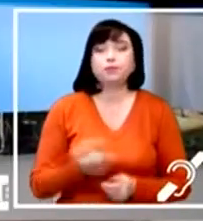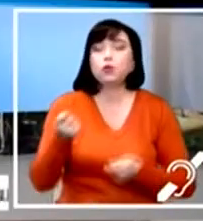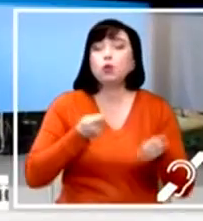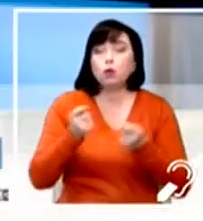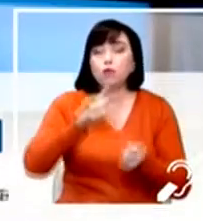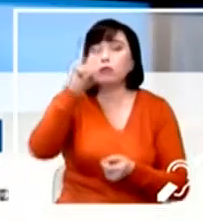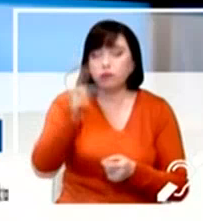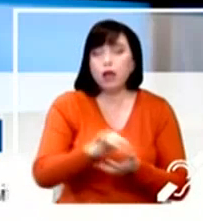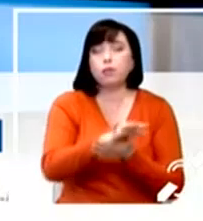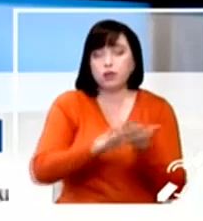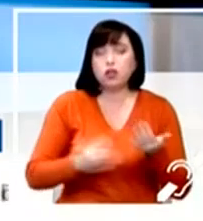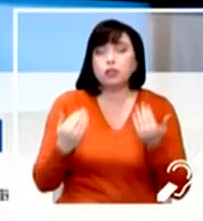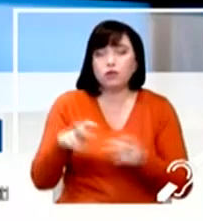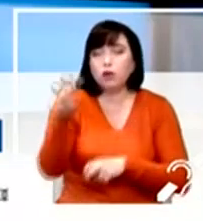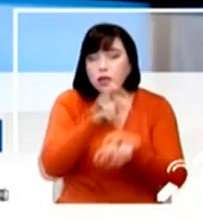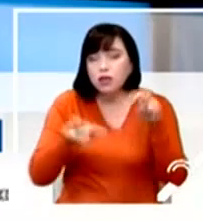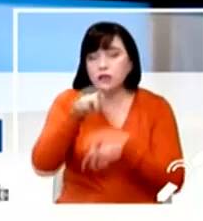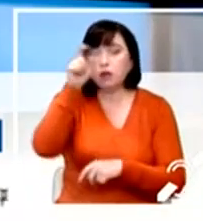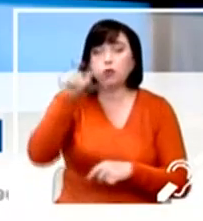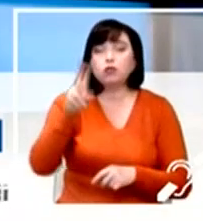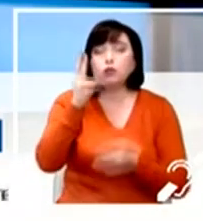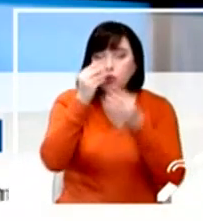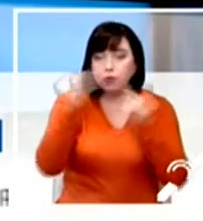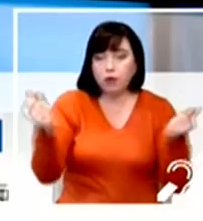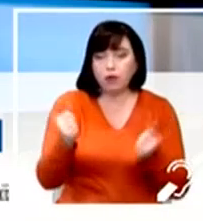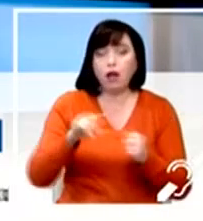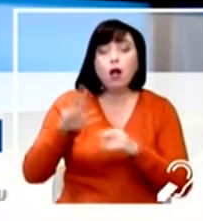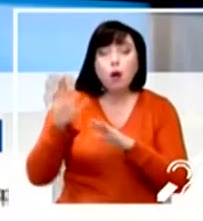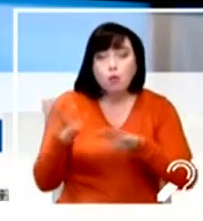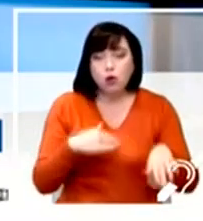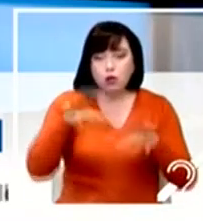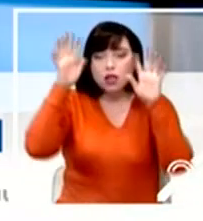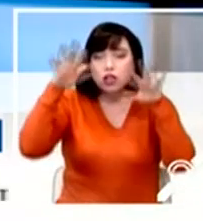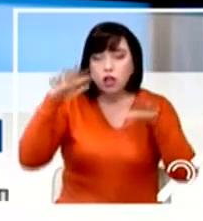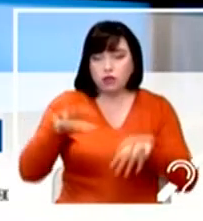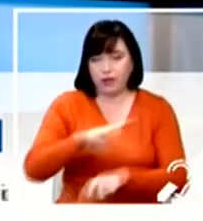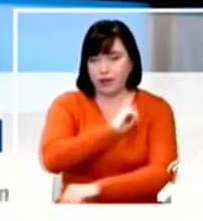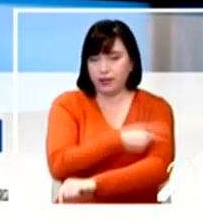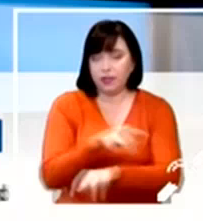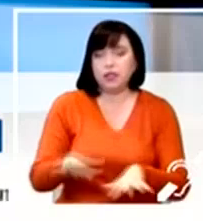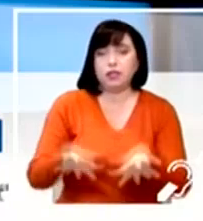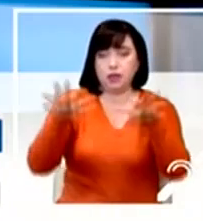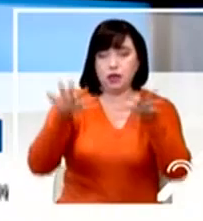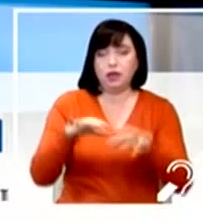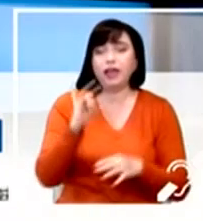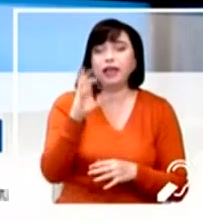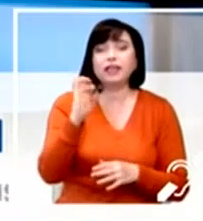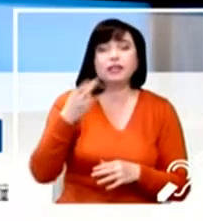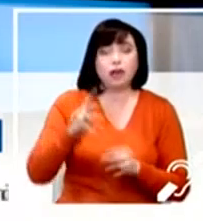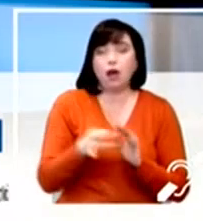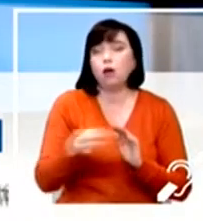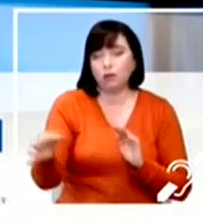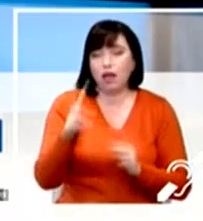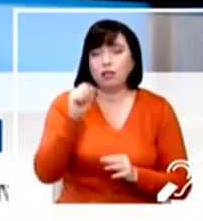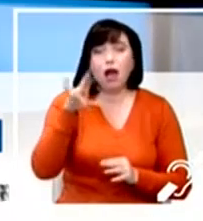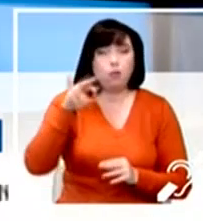Autoritățile italiene continuă și astăzi căutările persoanelor dispărute în urma inundațiilor catastrofale din insula Ischia din golful